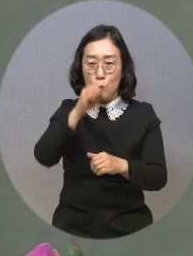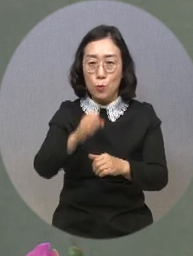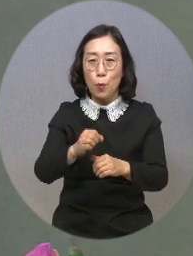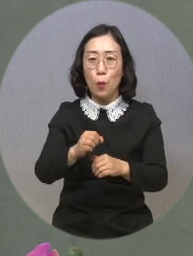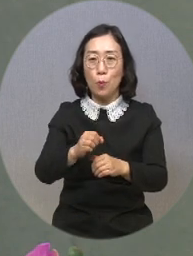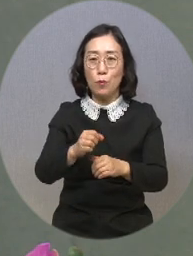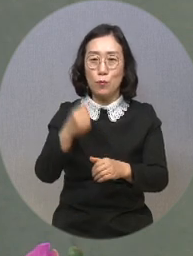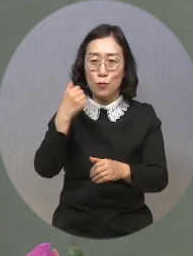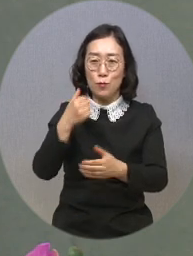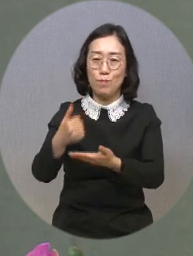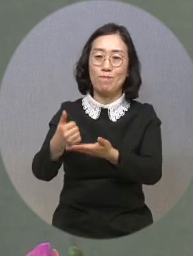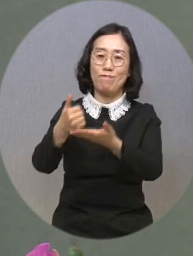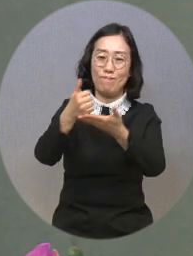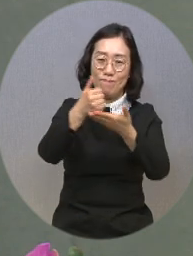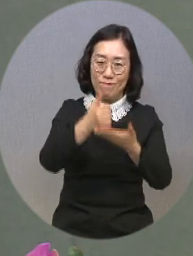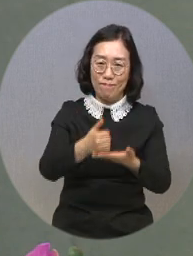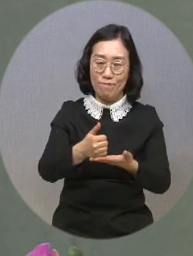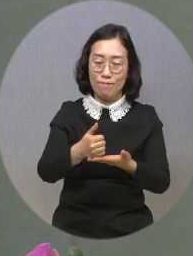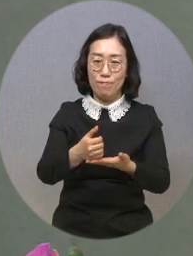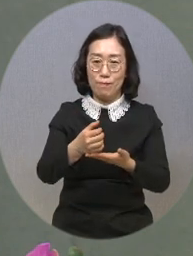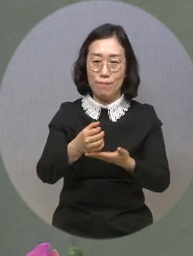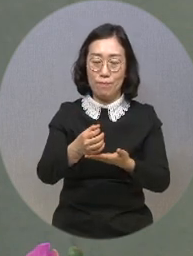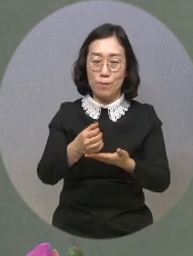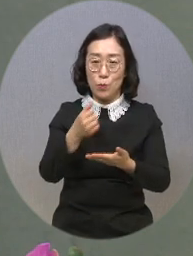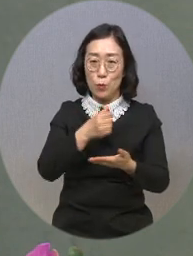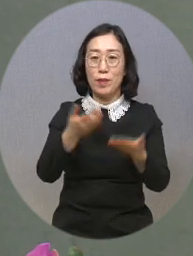분을 여러분에게 소개하겠습니다.